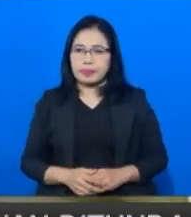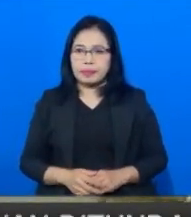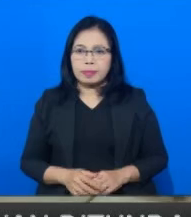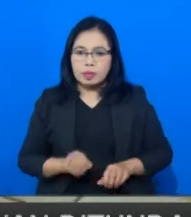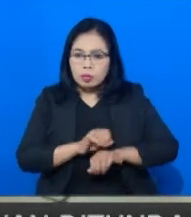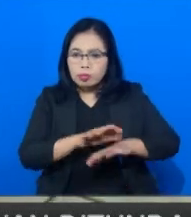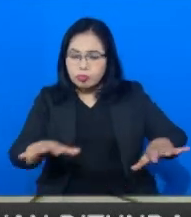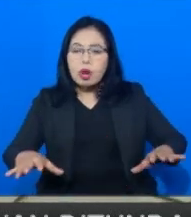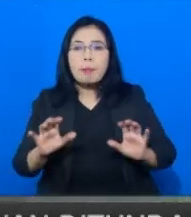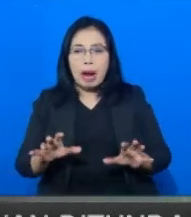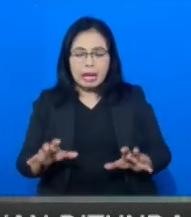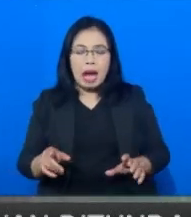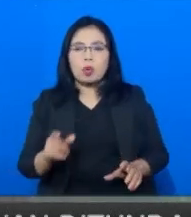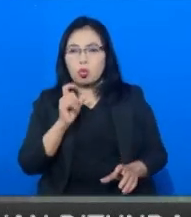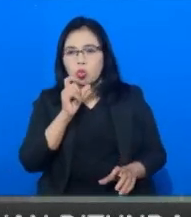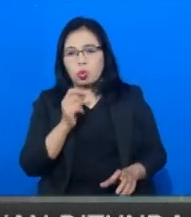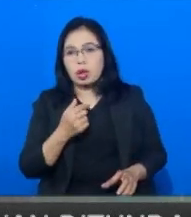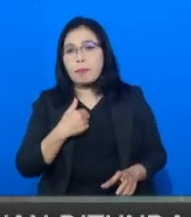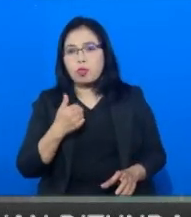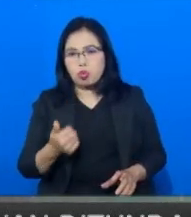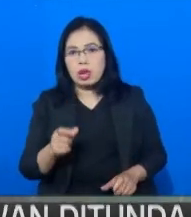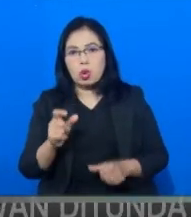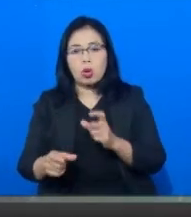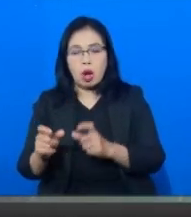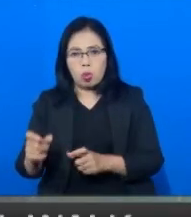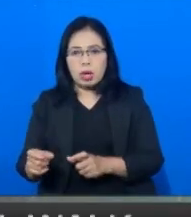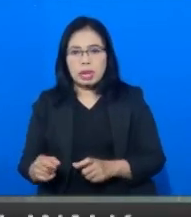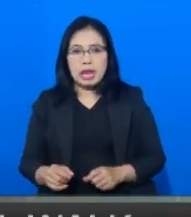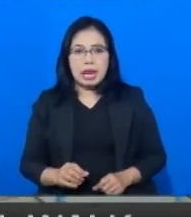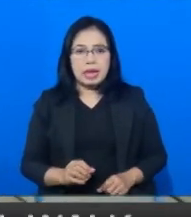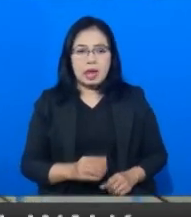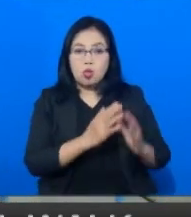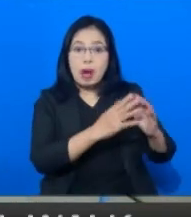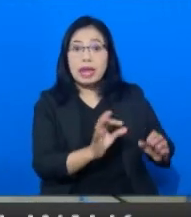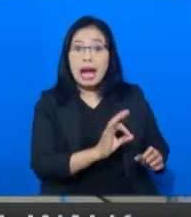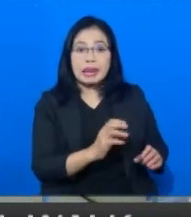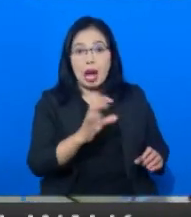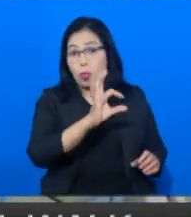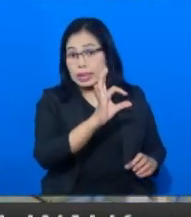seluruh kota di Indonesia. Kartika Bagus, Nabil Haris, Jakarta.